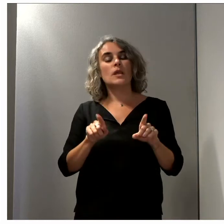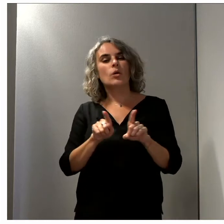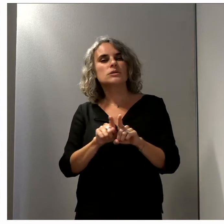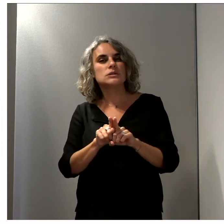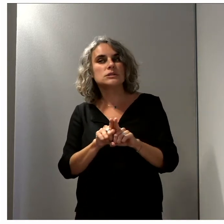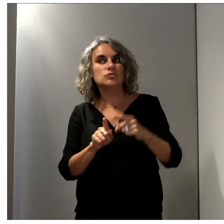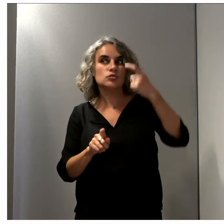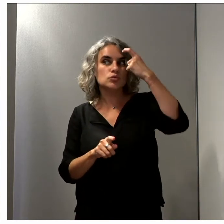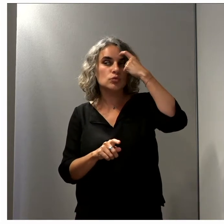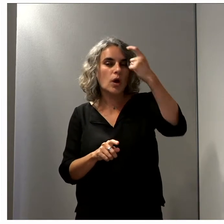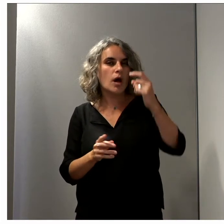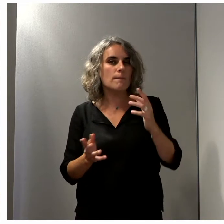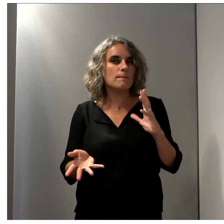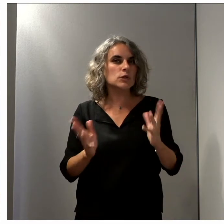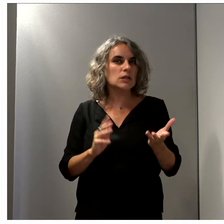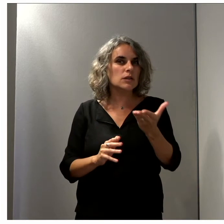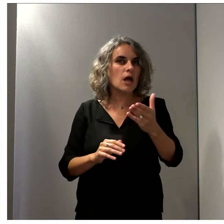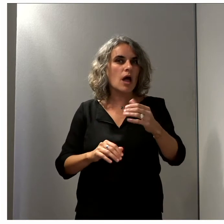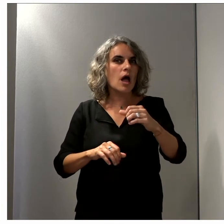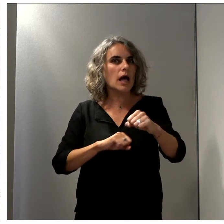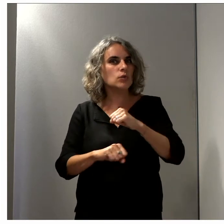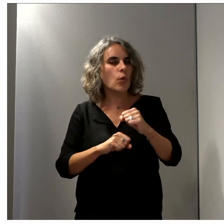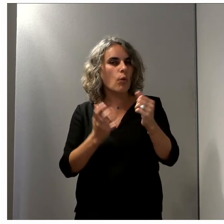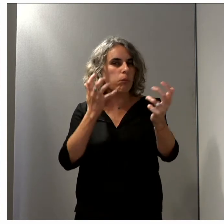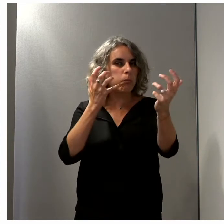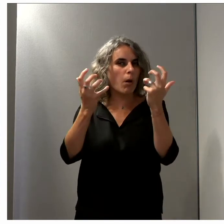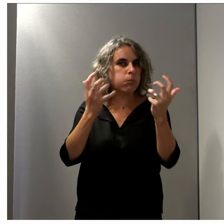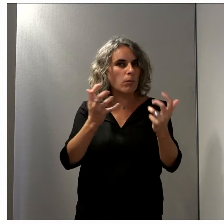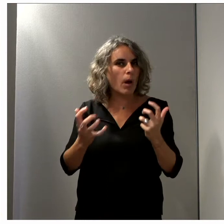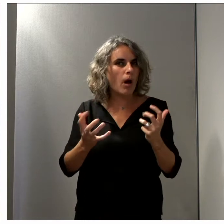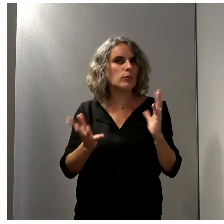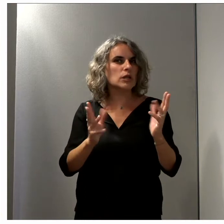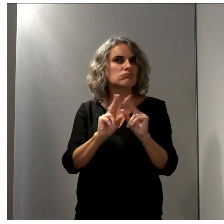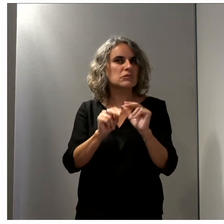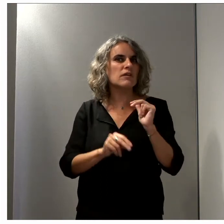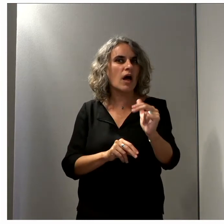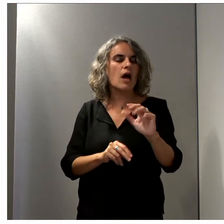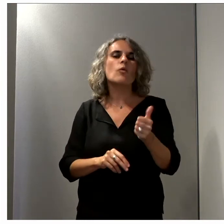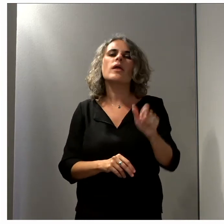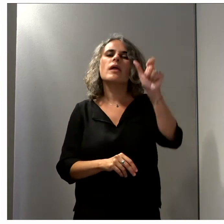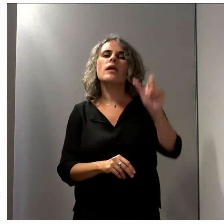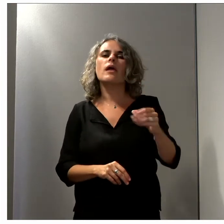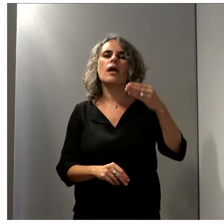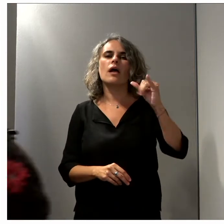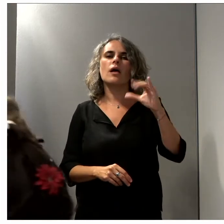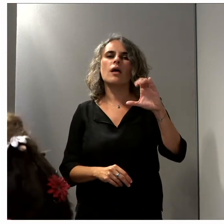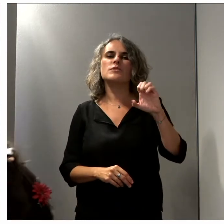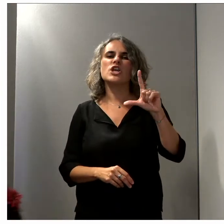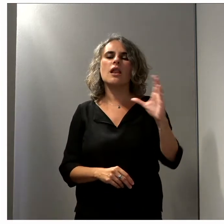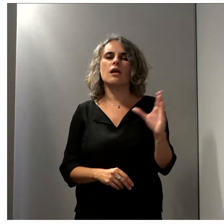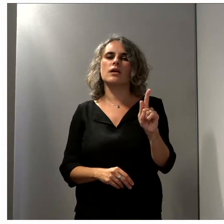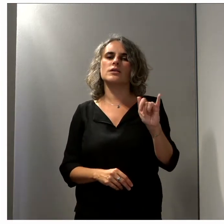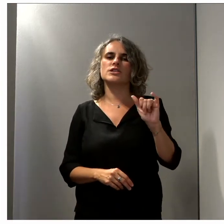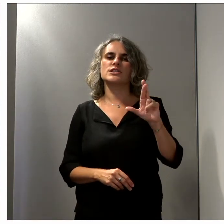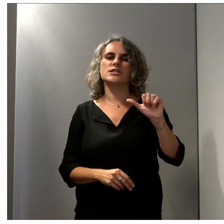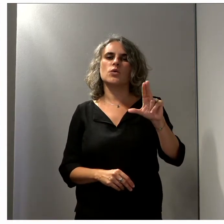Et je crois qu'on va avoir quelques illustrations d'actions particulièrement remarquables. La toute première avec Michel Giraudon, qui